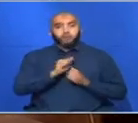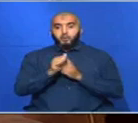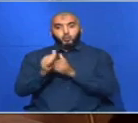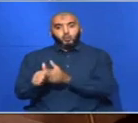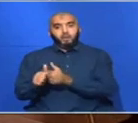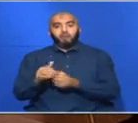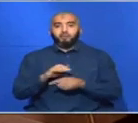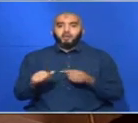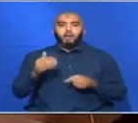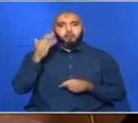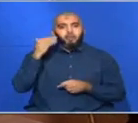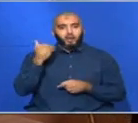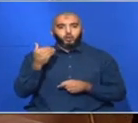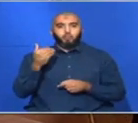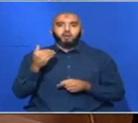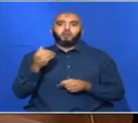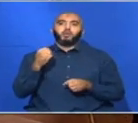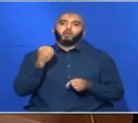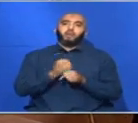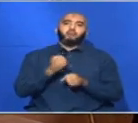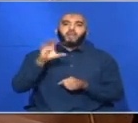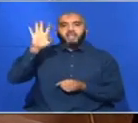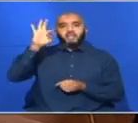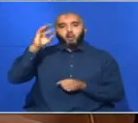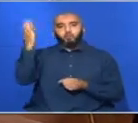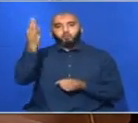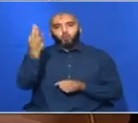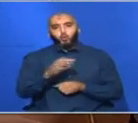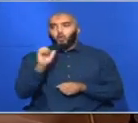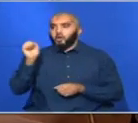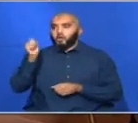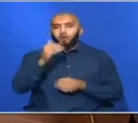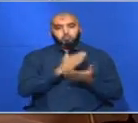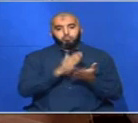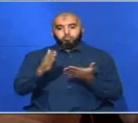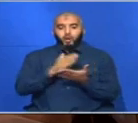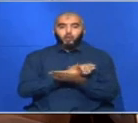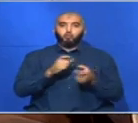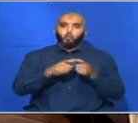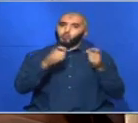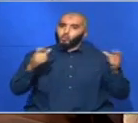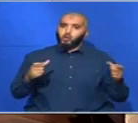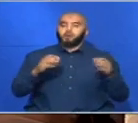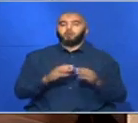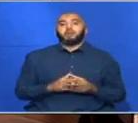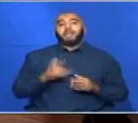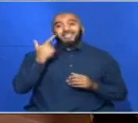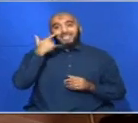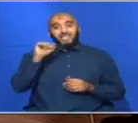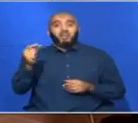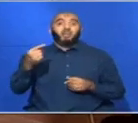50 بالمئه 50 بالمئه على سبيل المثال لان الربح ونتحمل الخساره